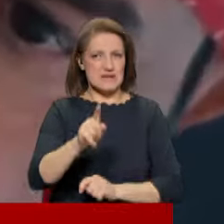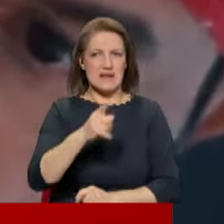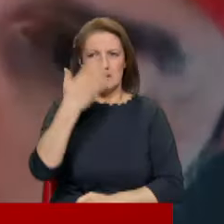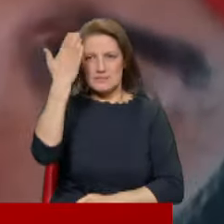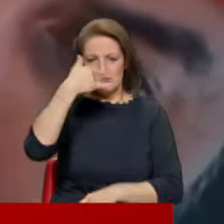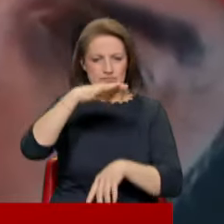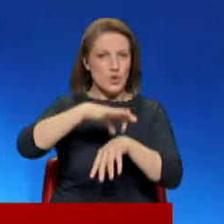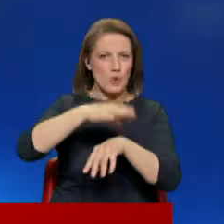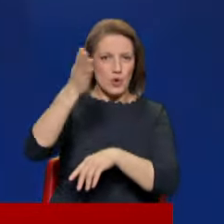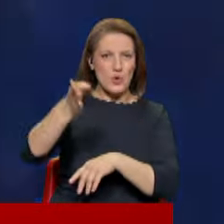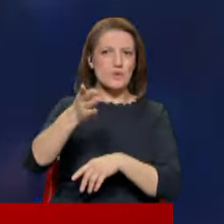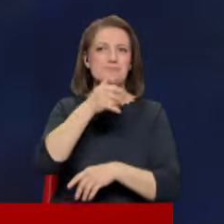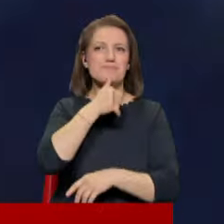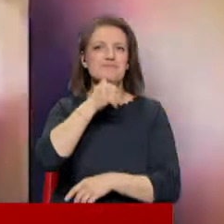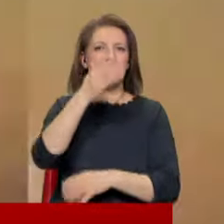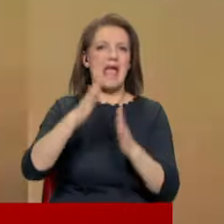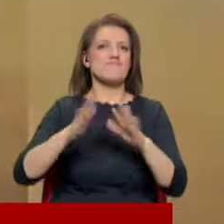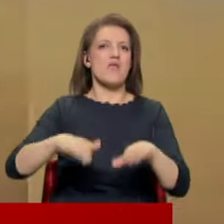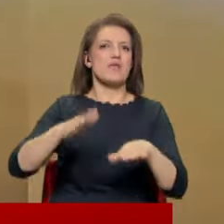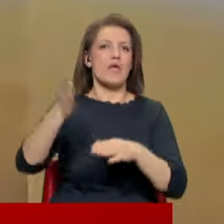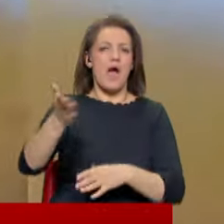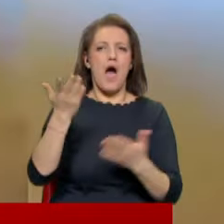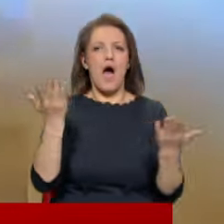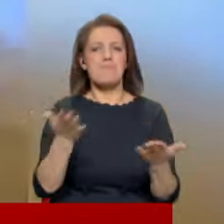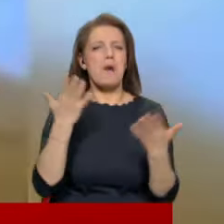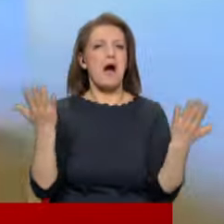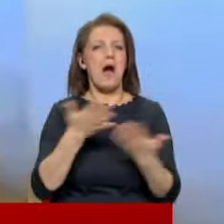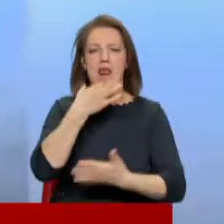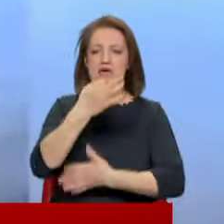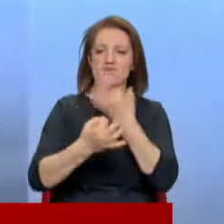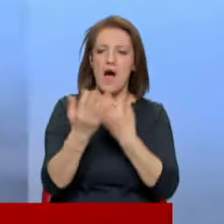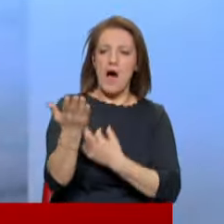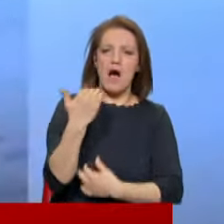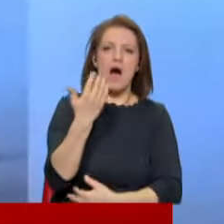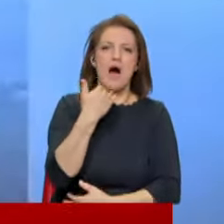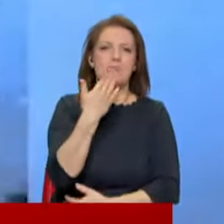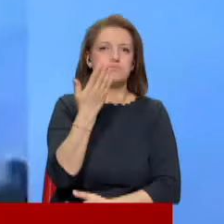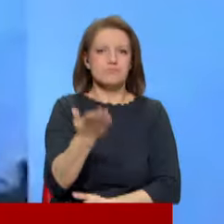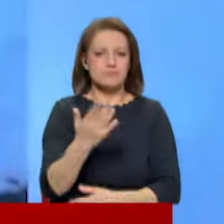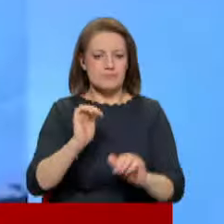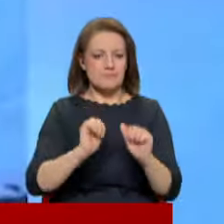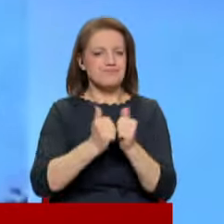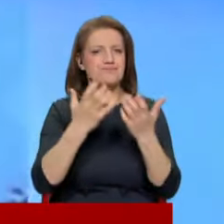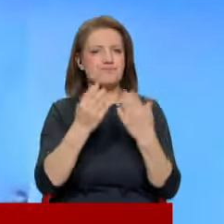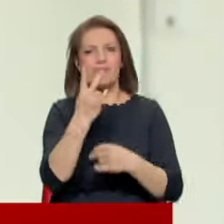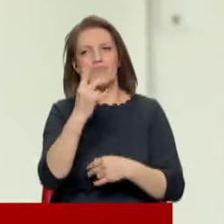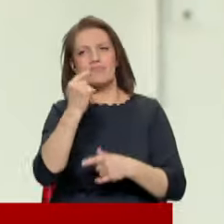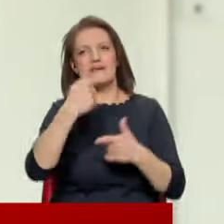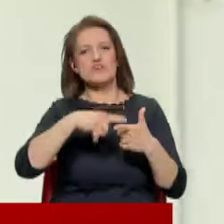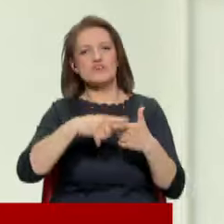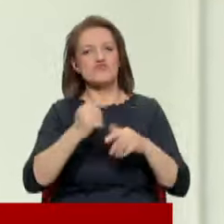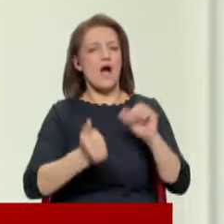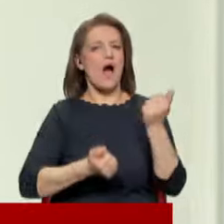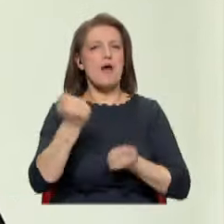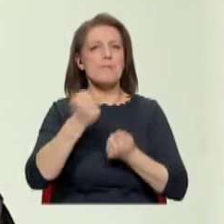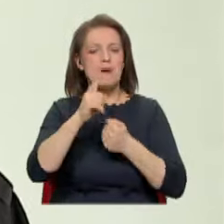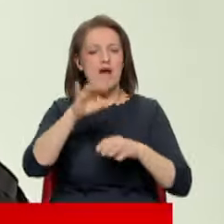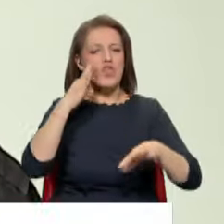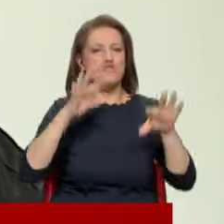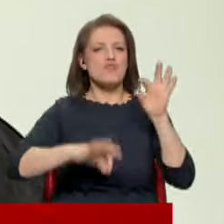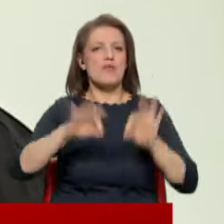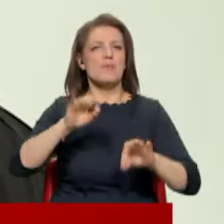estetik doktoru Bülent Cihan Timur da evdeydi. Ancak hala ifadesi alınmadı. Kazaya karışan ikinci araca ilişkin de inceleme